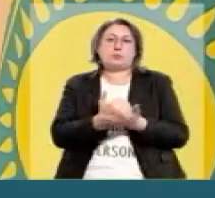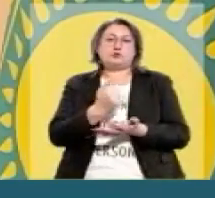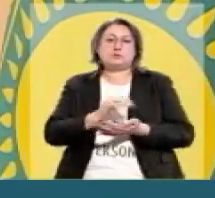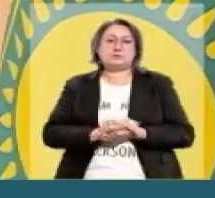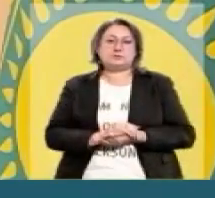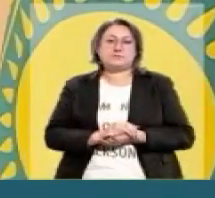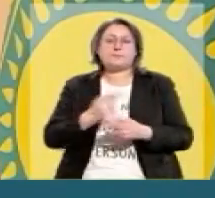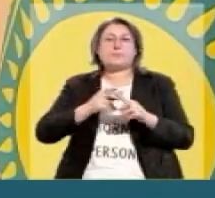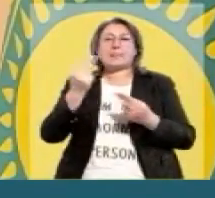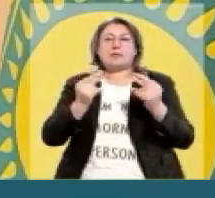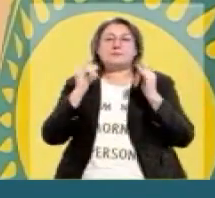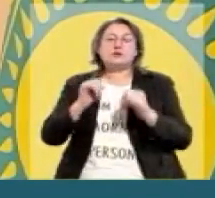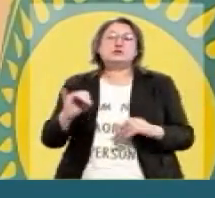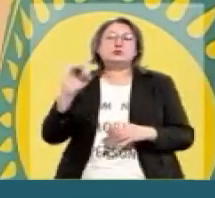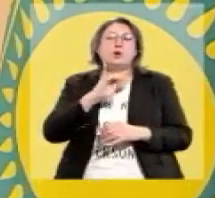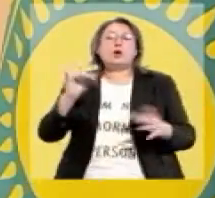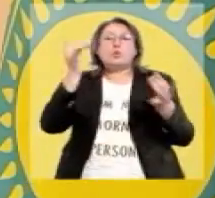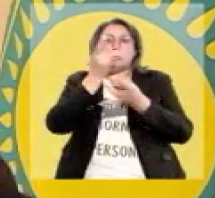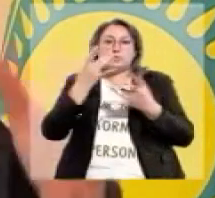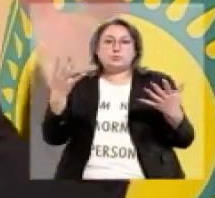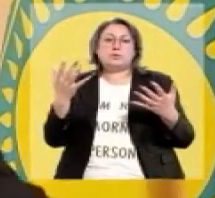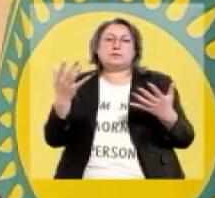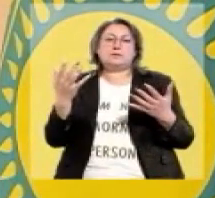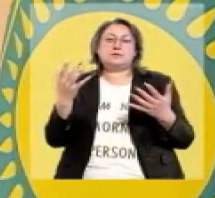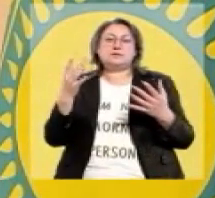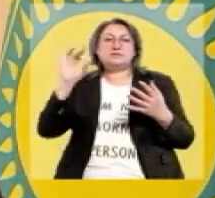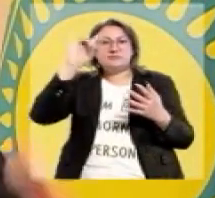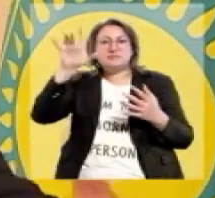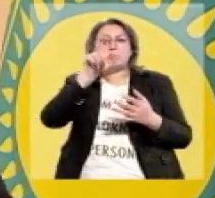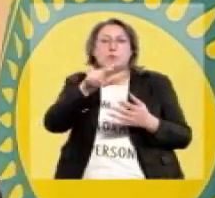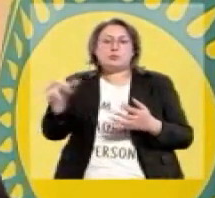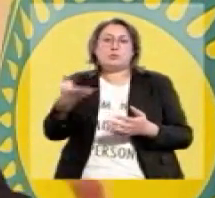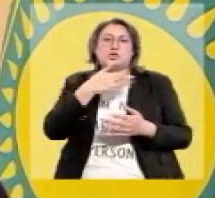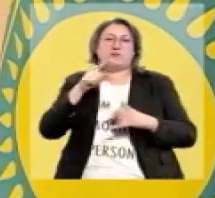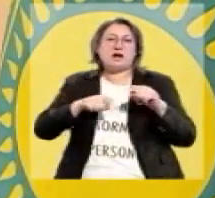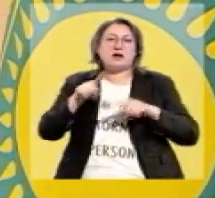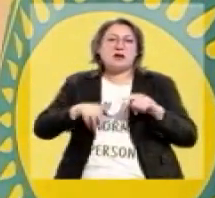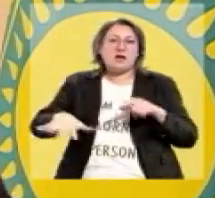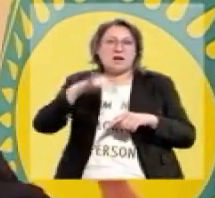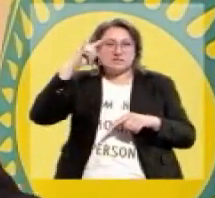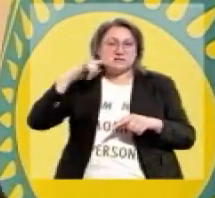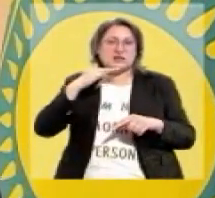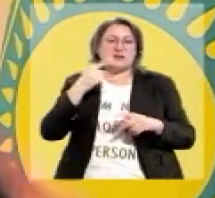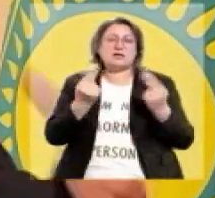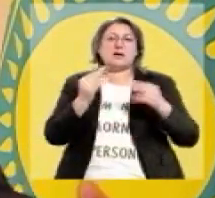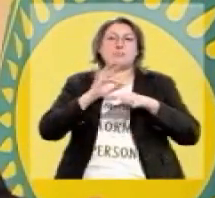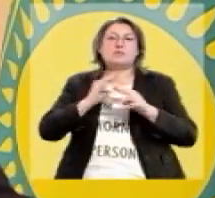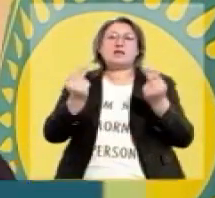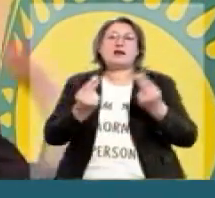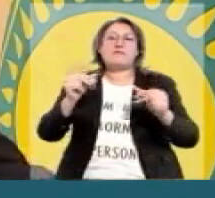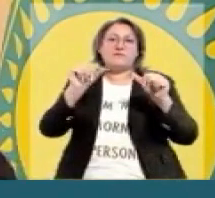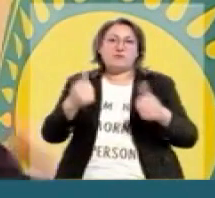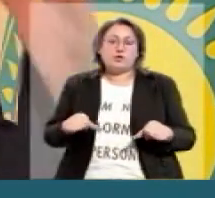получилось. Эта игра посвящена истории, культуре, да, известным людям нашего края, Казахстана. Игра пройдет в игровой